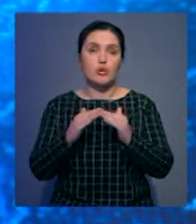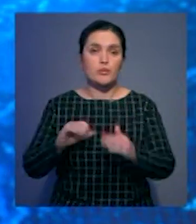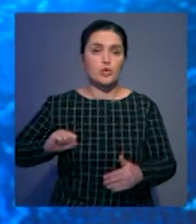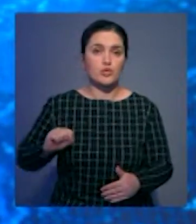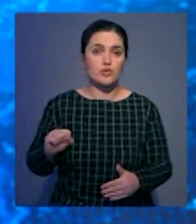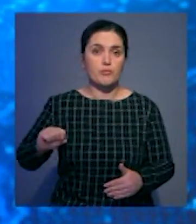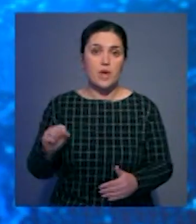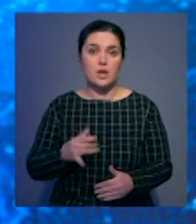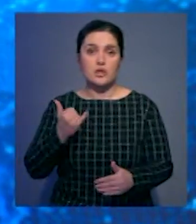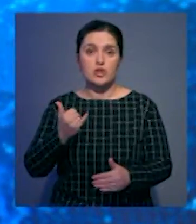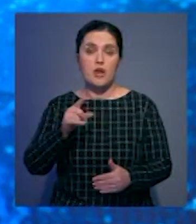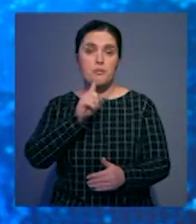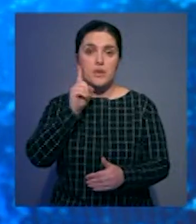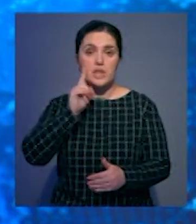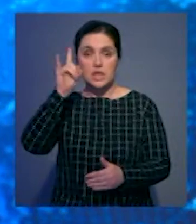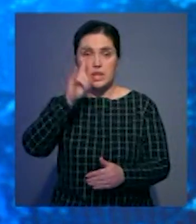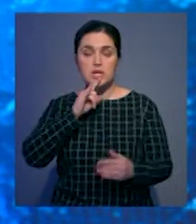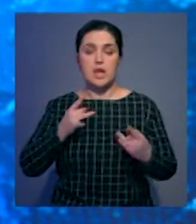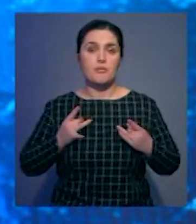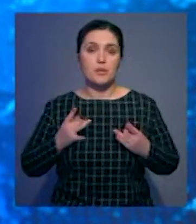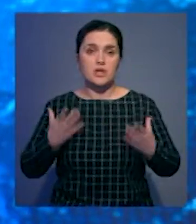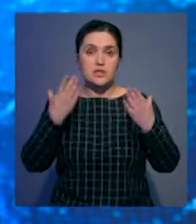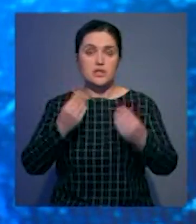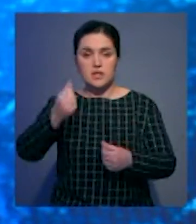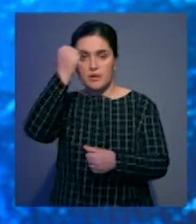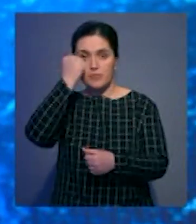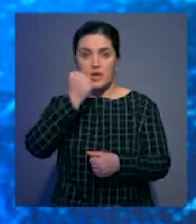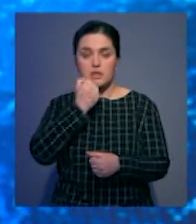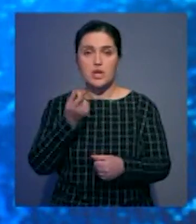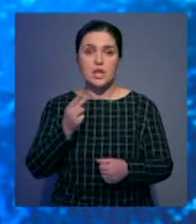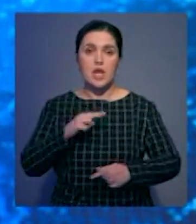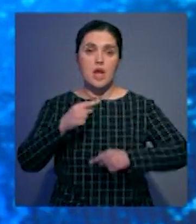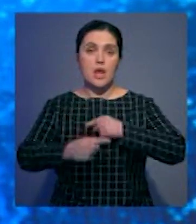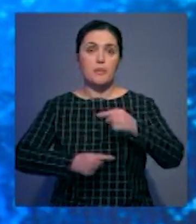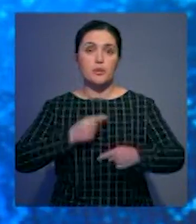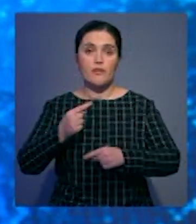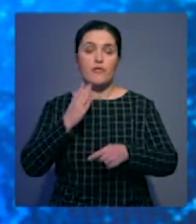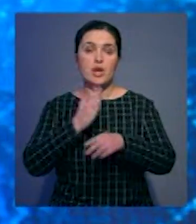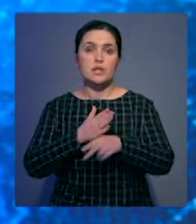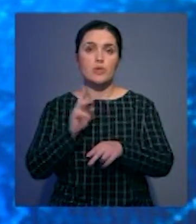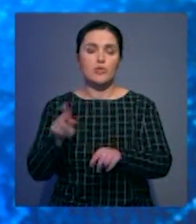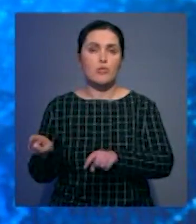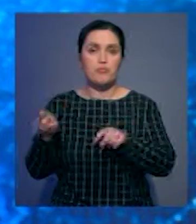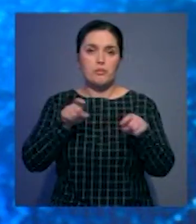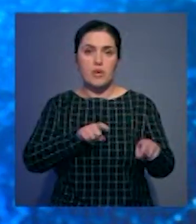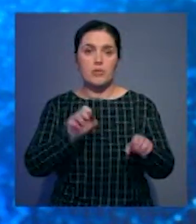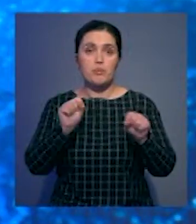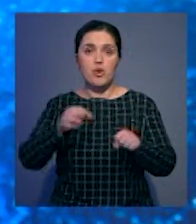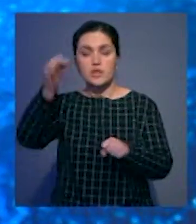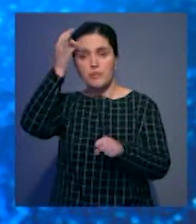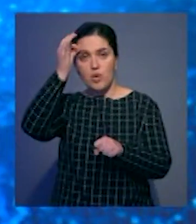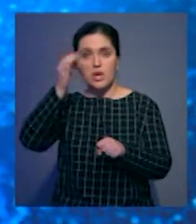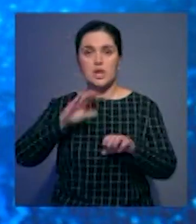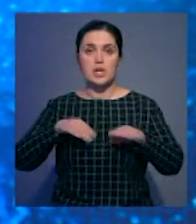столичном Доме дружбы отметили один из самых молодых казахстанских праздников – День благодарности. Для потомков-переселенцев это